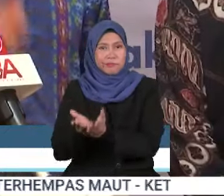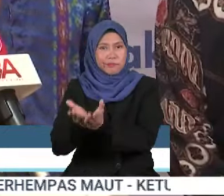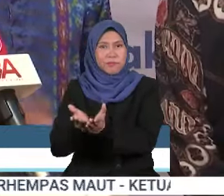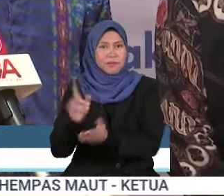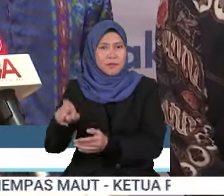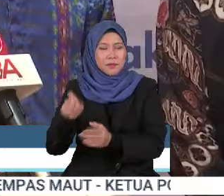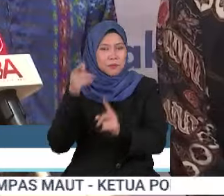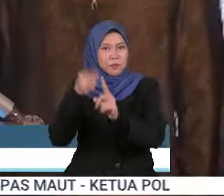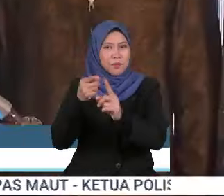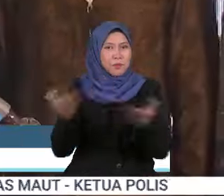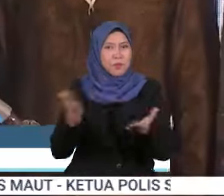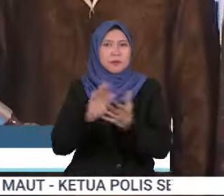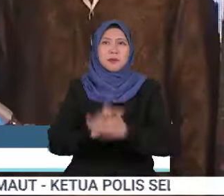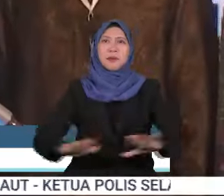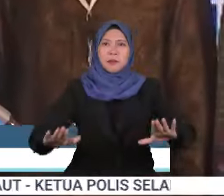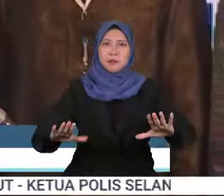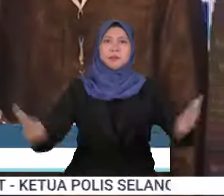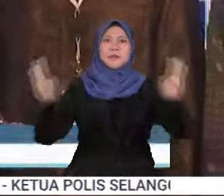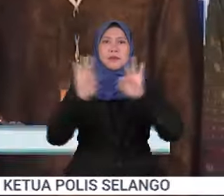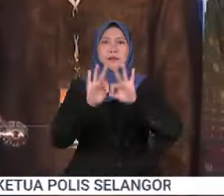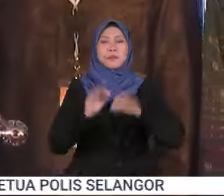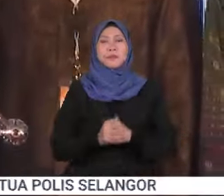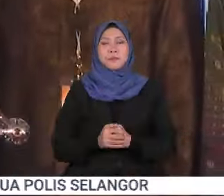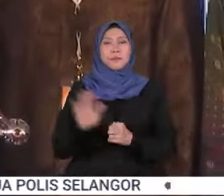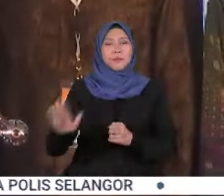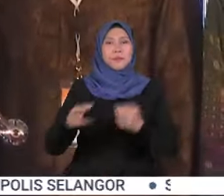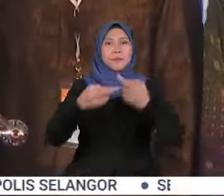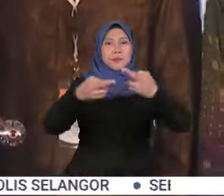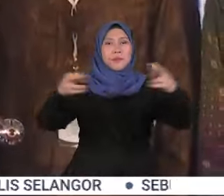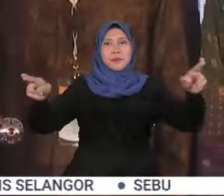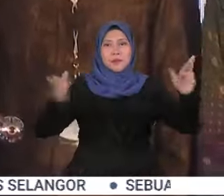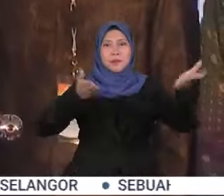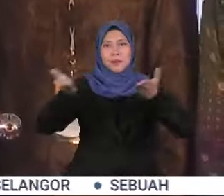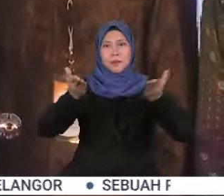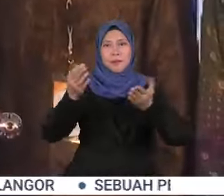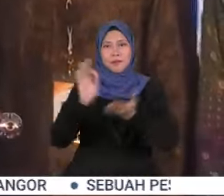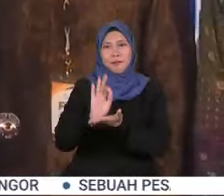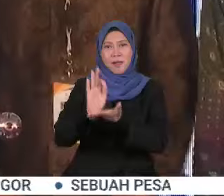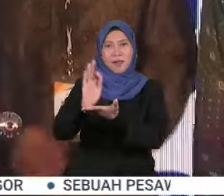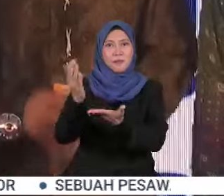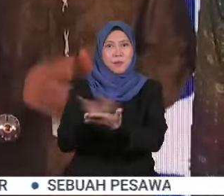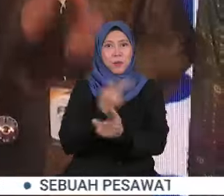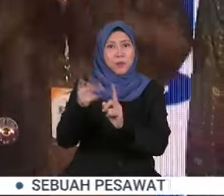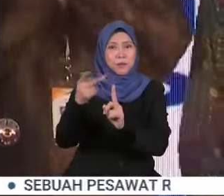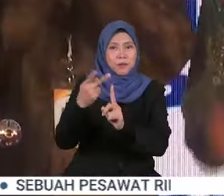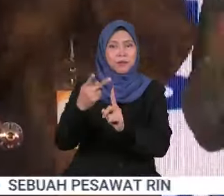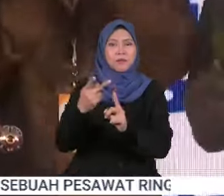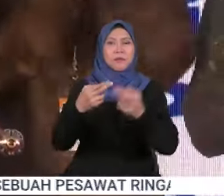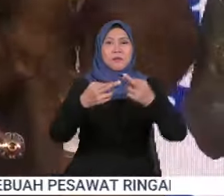kita ialah aspek keselamatan. Beliau berkata demikian selepas Majlis Pelancaran Perkhidmatan Feri Baharu Pulau Pinang yang